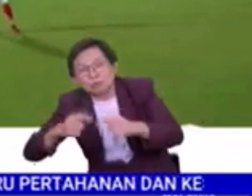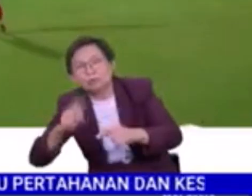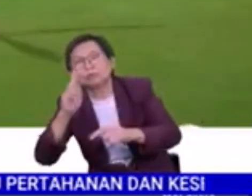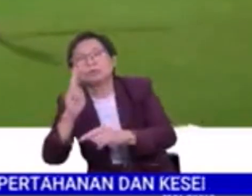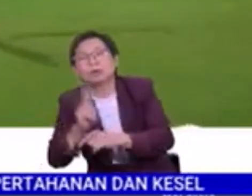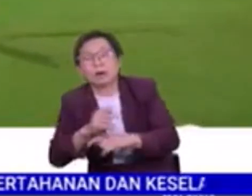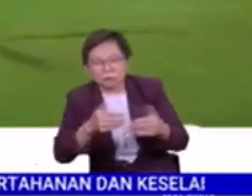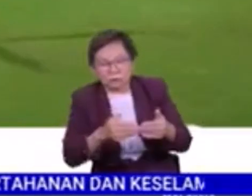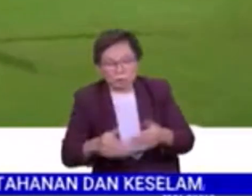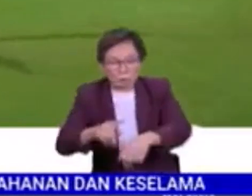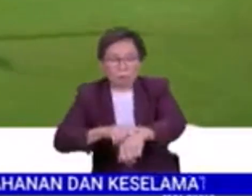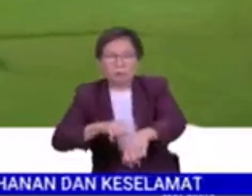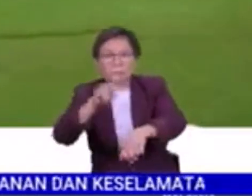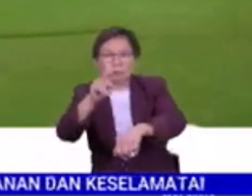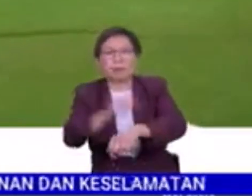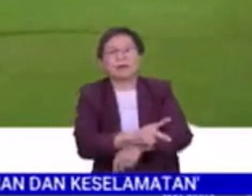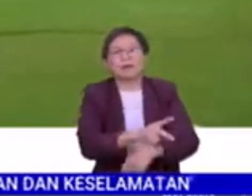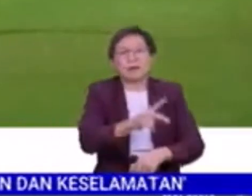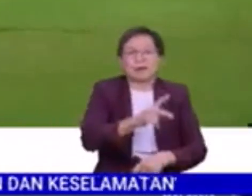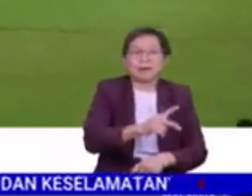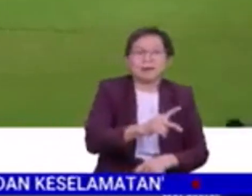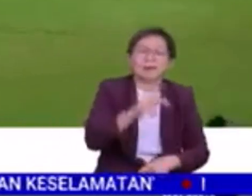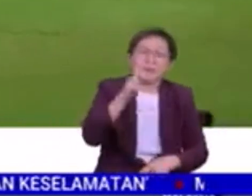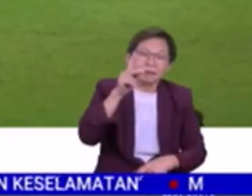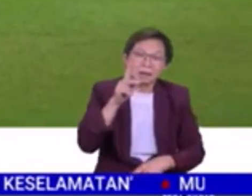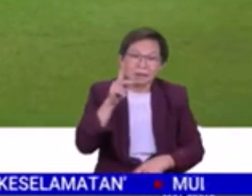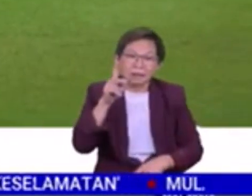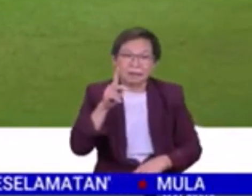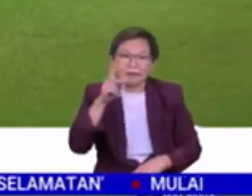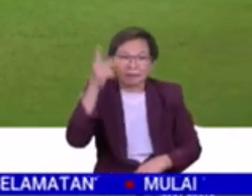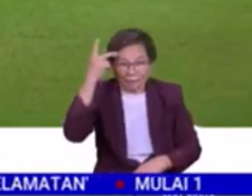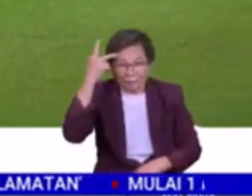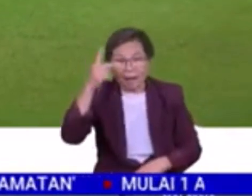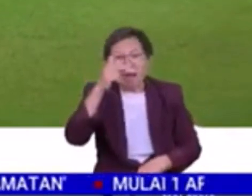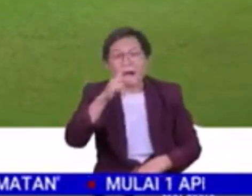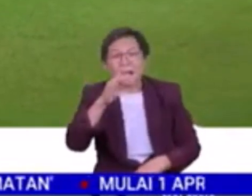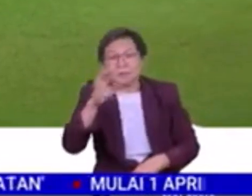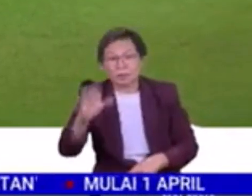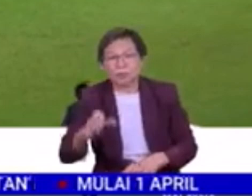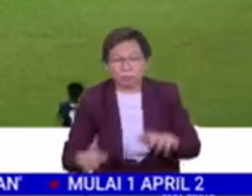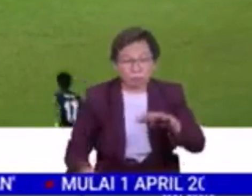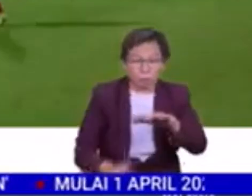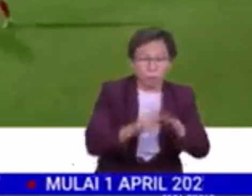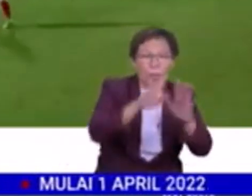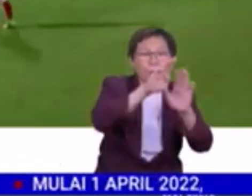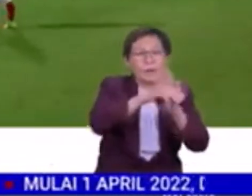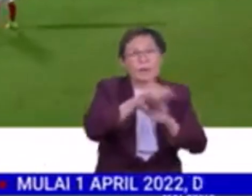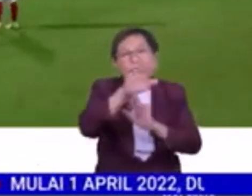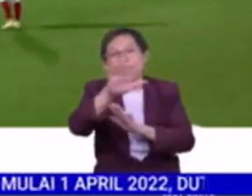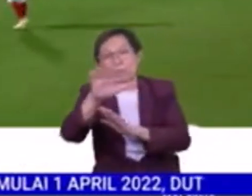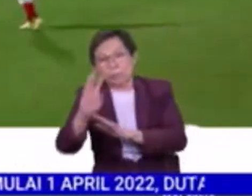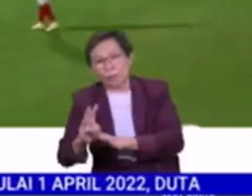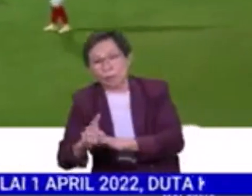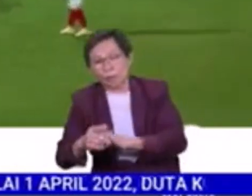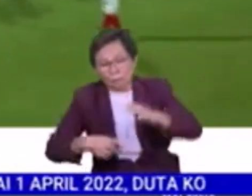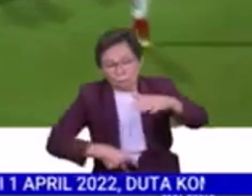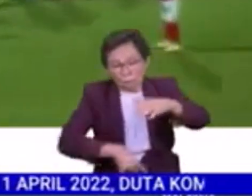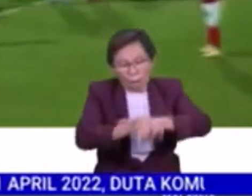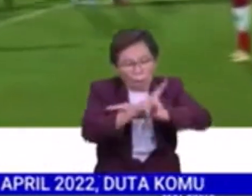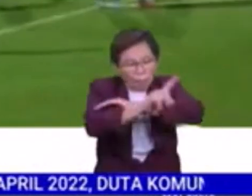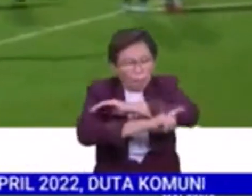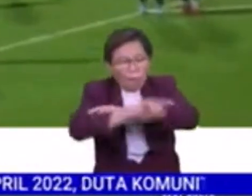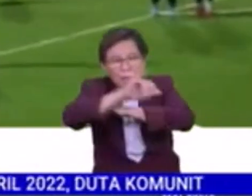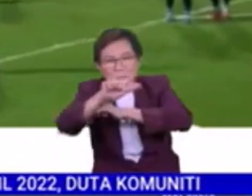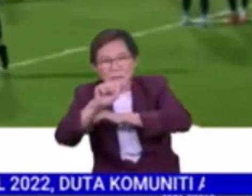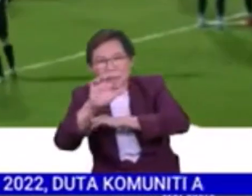Bersambung babak kedua, KUFC tampil lebih garang sebelum jaringan ditunggu-tunggu akhirnya menjelma pada minit ke-56 menerusi sepakan penalti